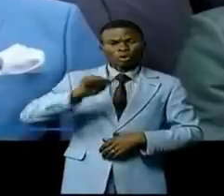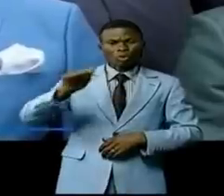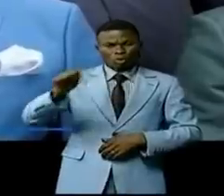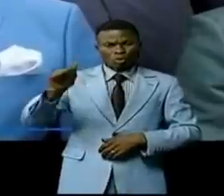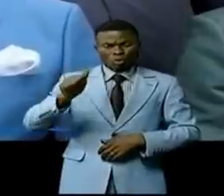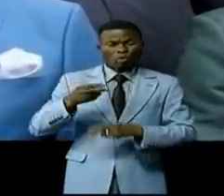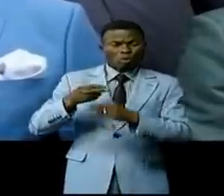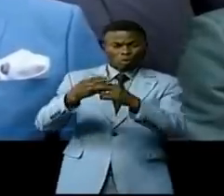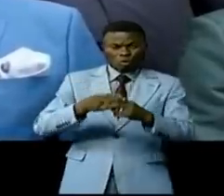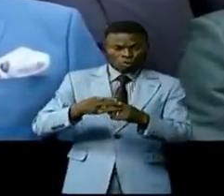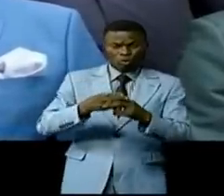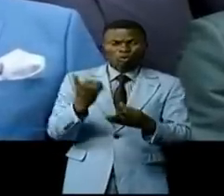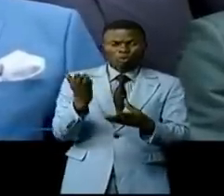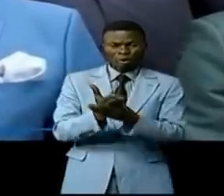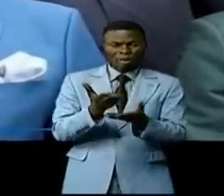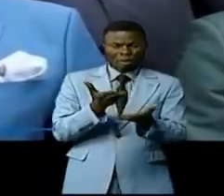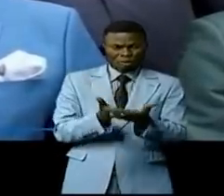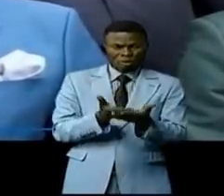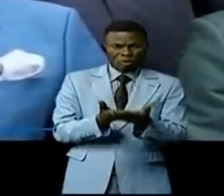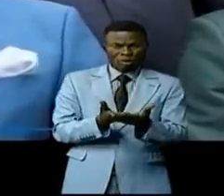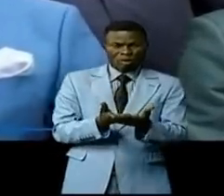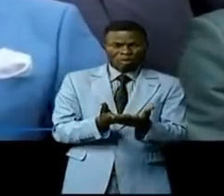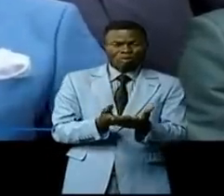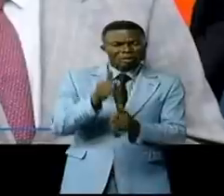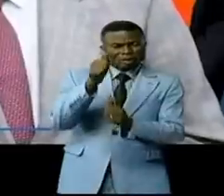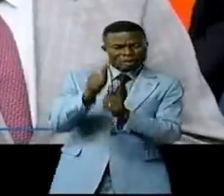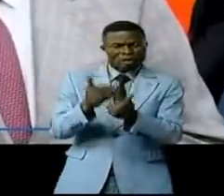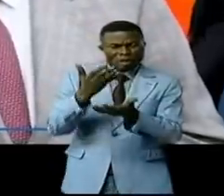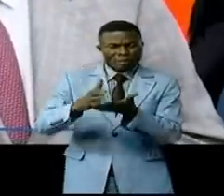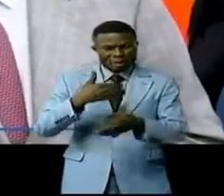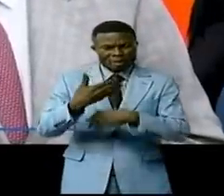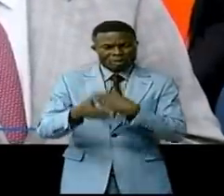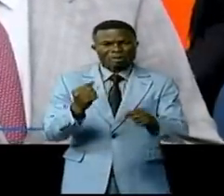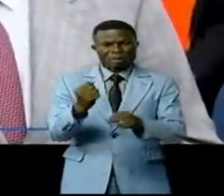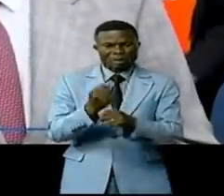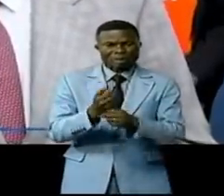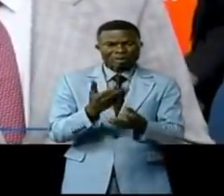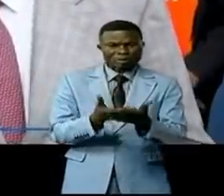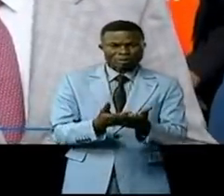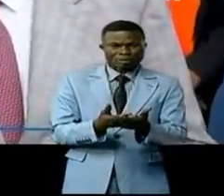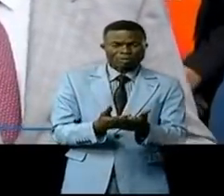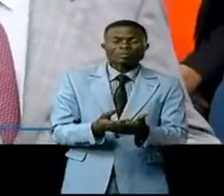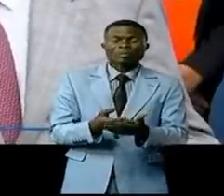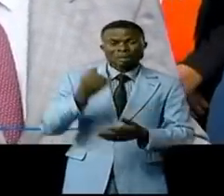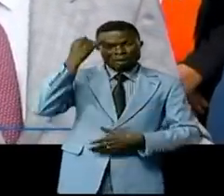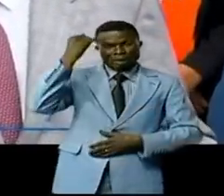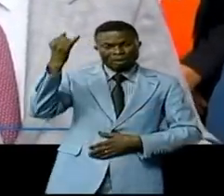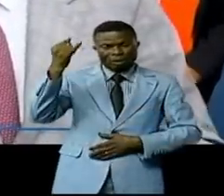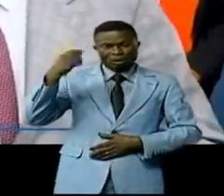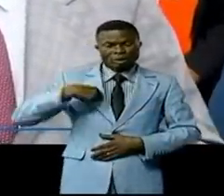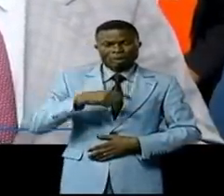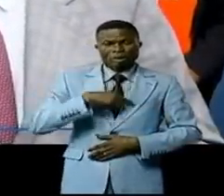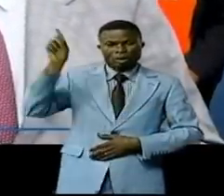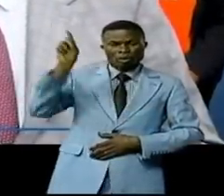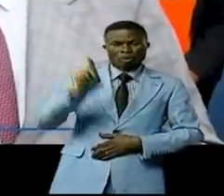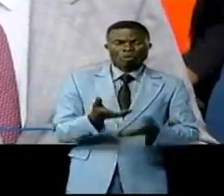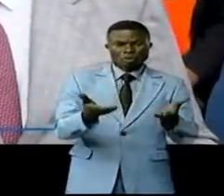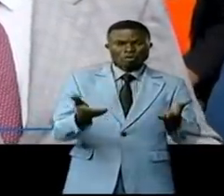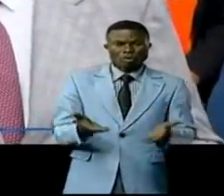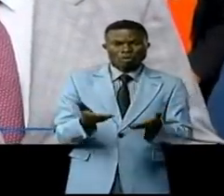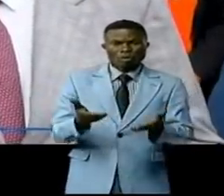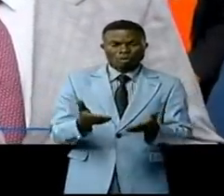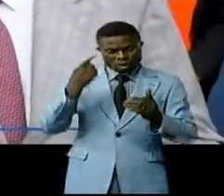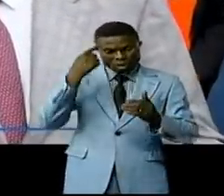va suivre ce dossier et donc à chaque étape. Je pense aussi que notre venue ici est pour